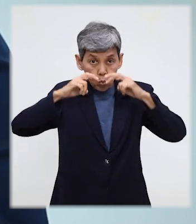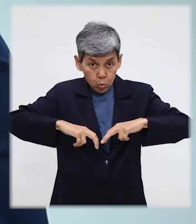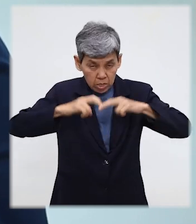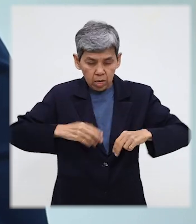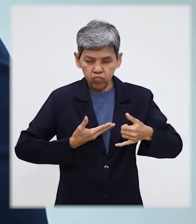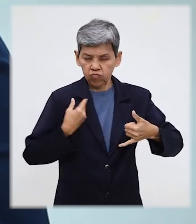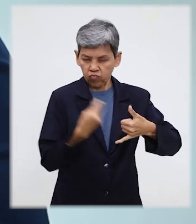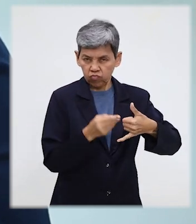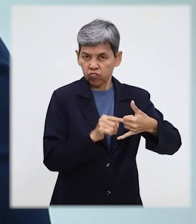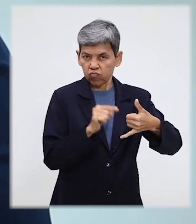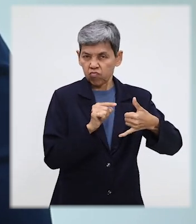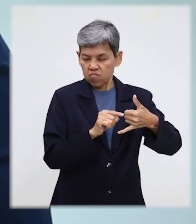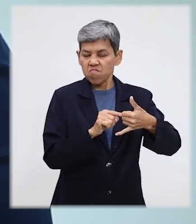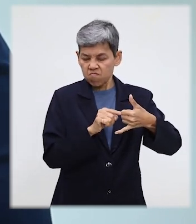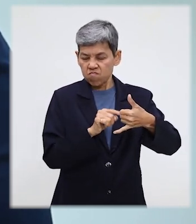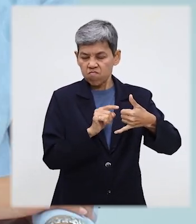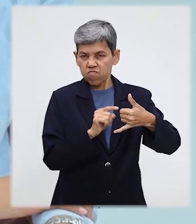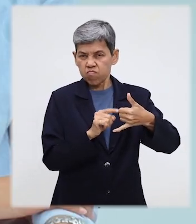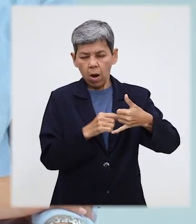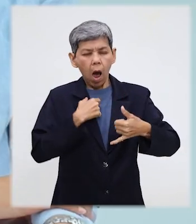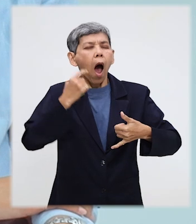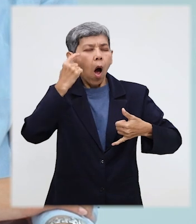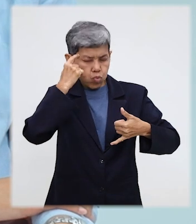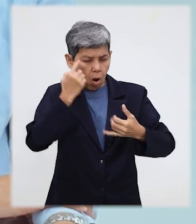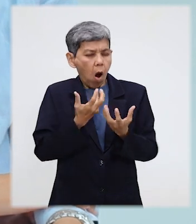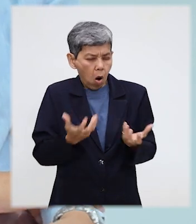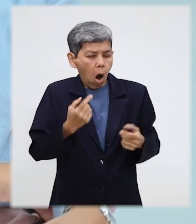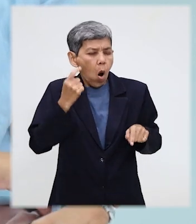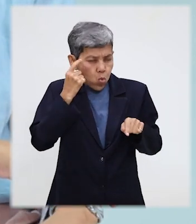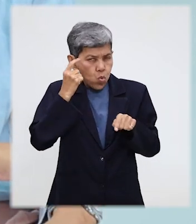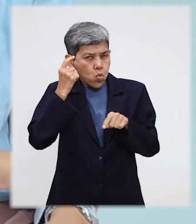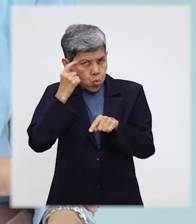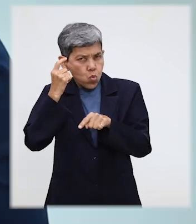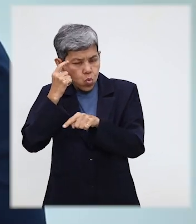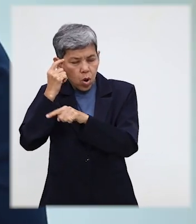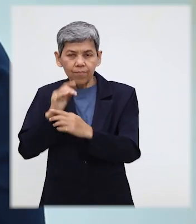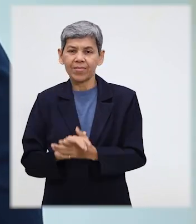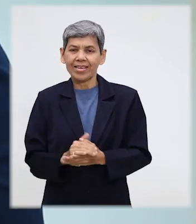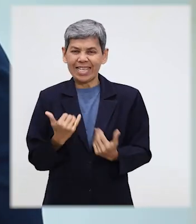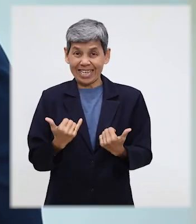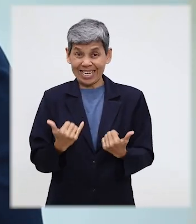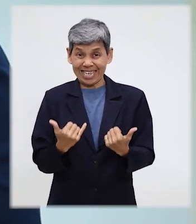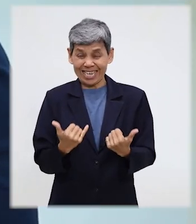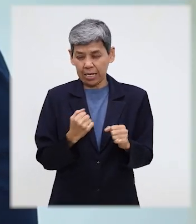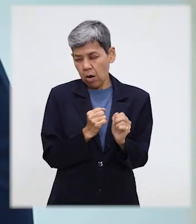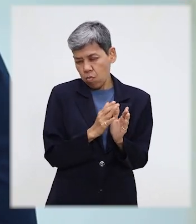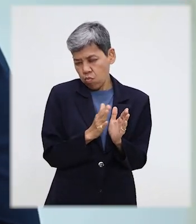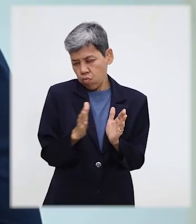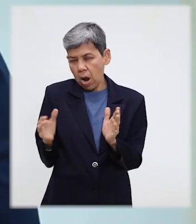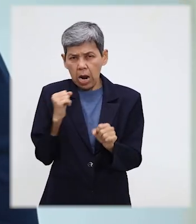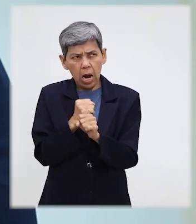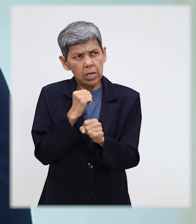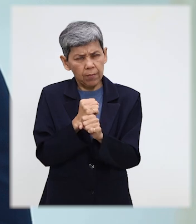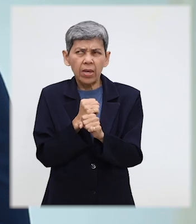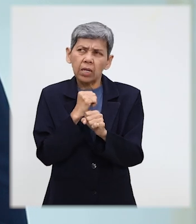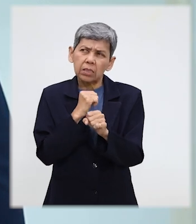สร้างให้เขามีความเข้าใจในผลิตภัณฑ์ต่างๆมากขึ้นนะคะเพราะฉะนั้นตอนนี้ถ้านับตั้งแต่ตอนนั้นถึงตอนนี้เขาน่า